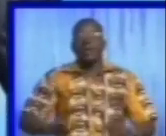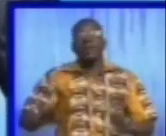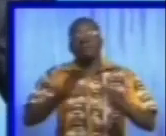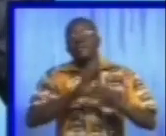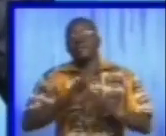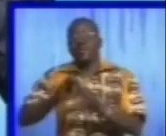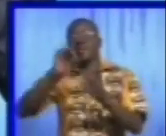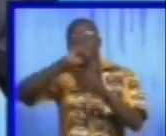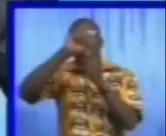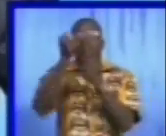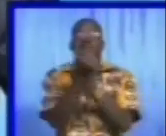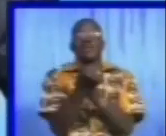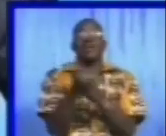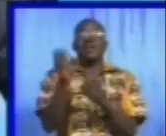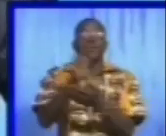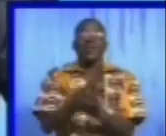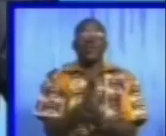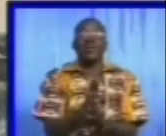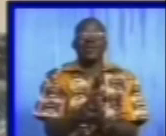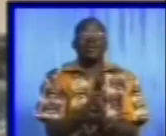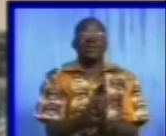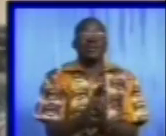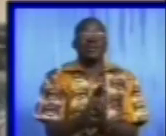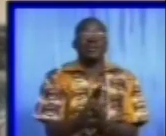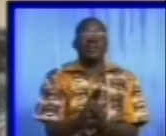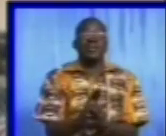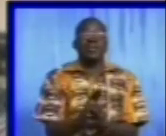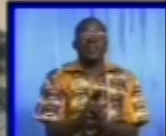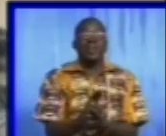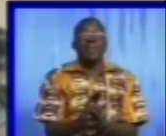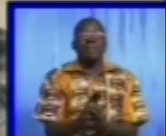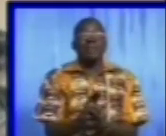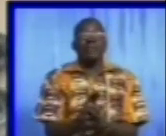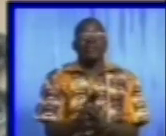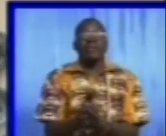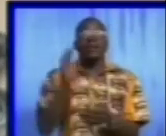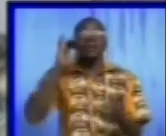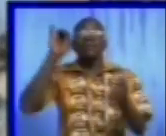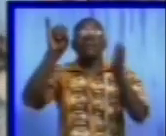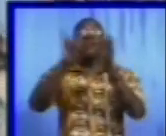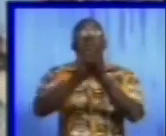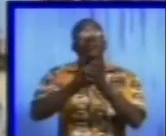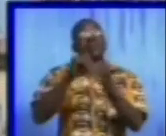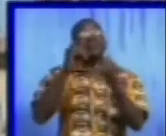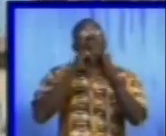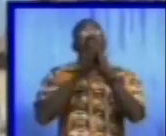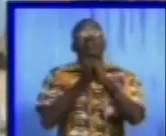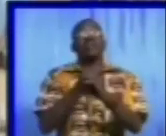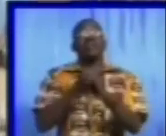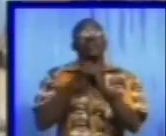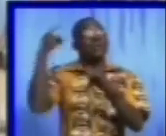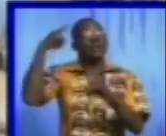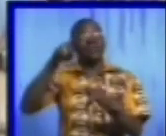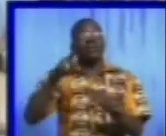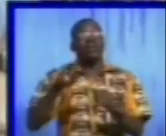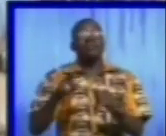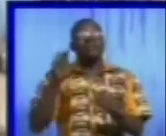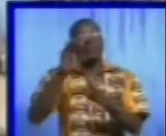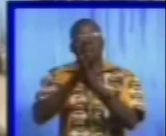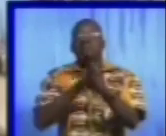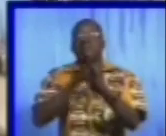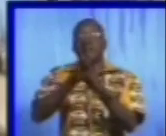sociale. Claudine Bikaba. À l'image de ce cheval docile, calme et paisible,